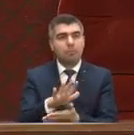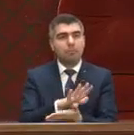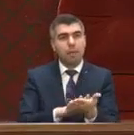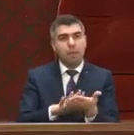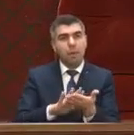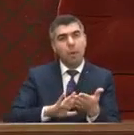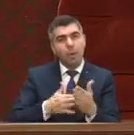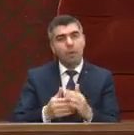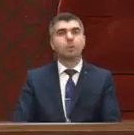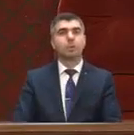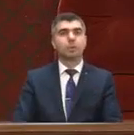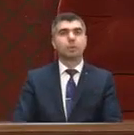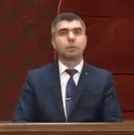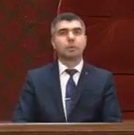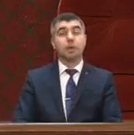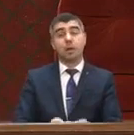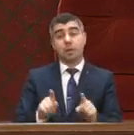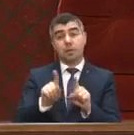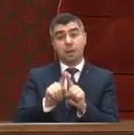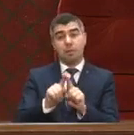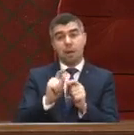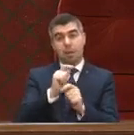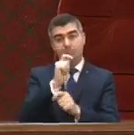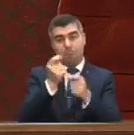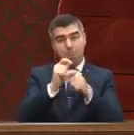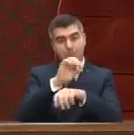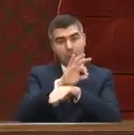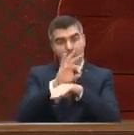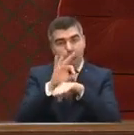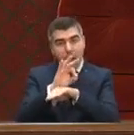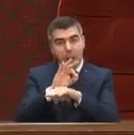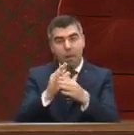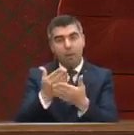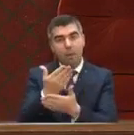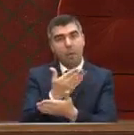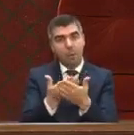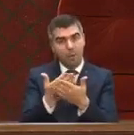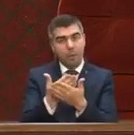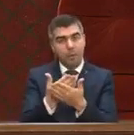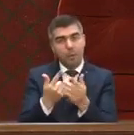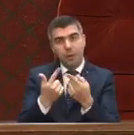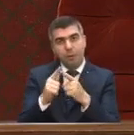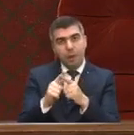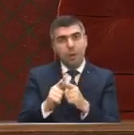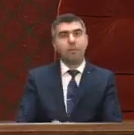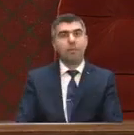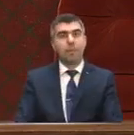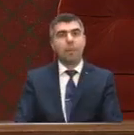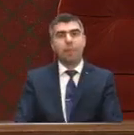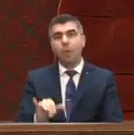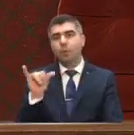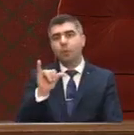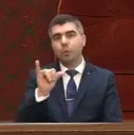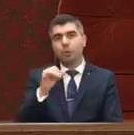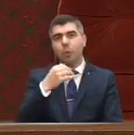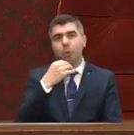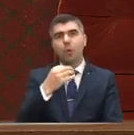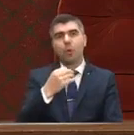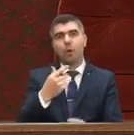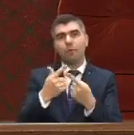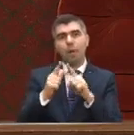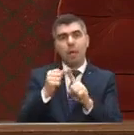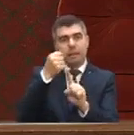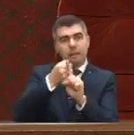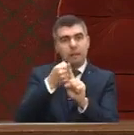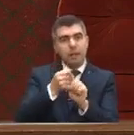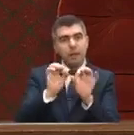انت تكلمتي على التصاميم ديال النقل، الاختصاصات وكيفيه ديال النقل ديالها. من قال لك ان احنا عفينا راسنا من الاشتغال؟ شكون